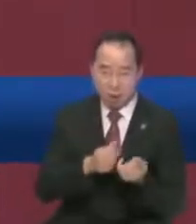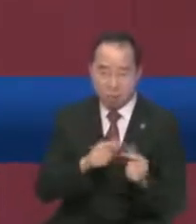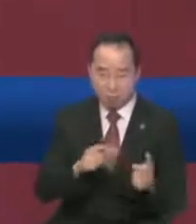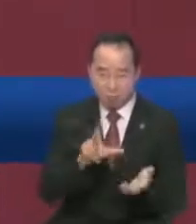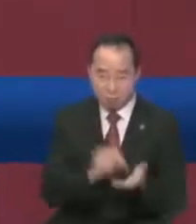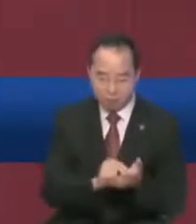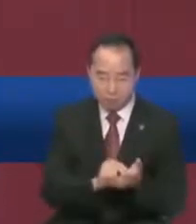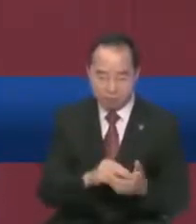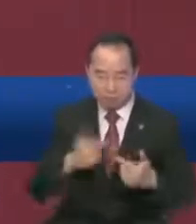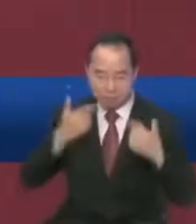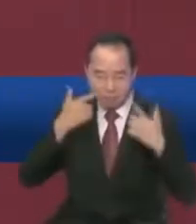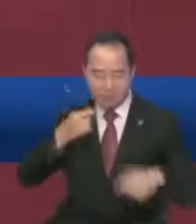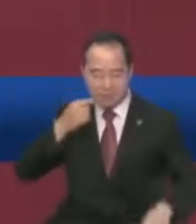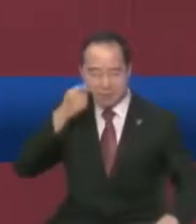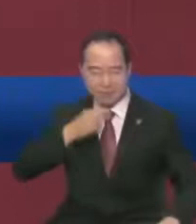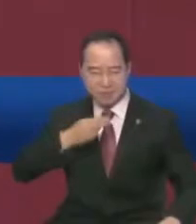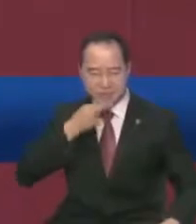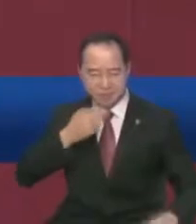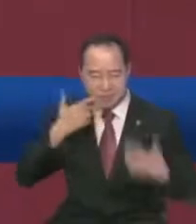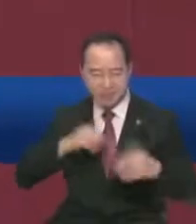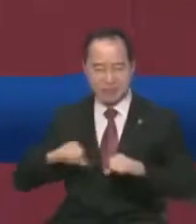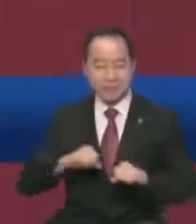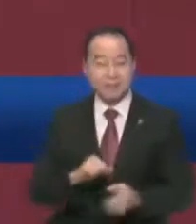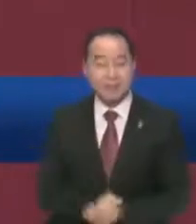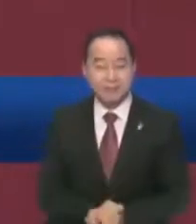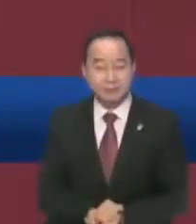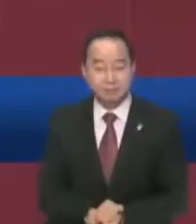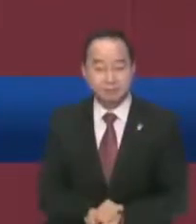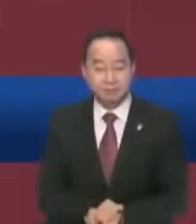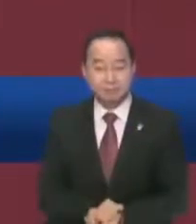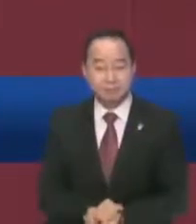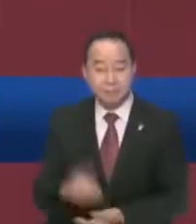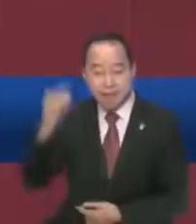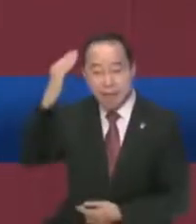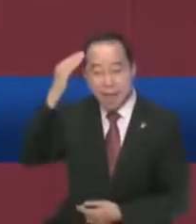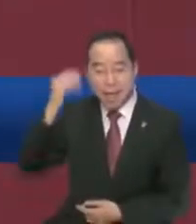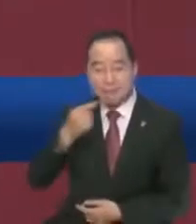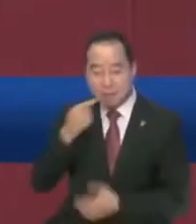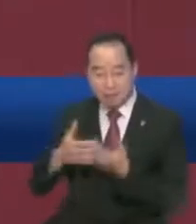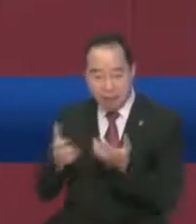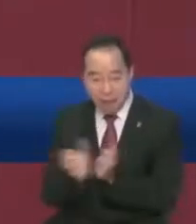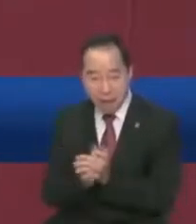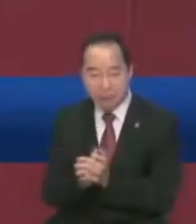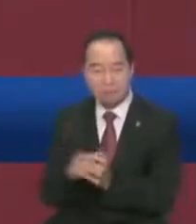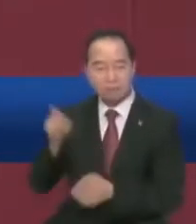저희 당 소속 공직자의 잘못에 대해 피해자와 국민께 거듭 사과드립니다.